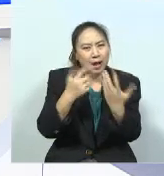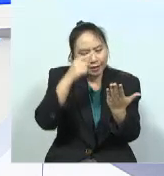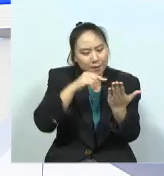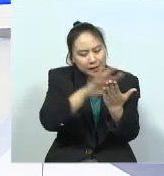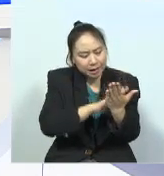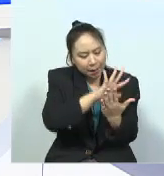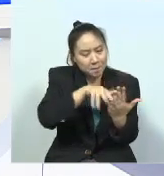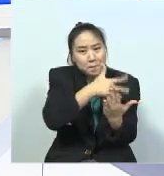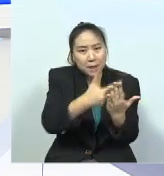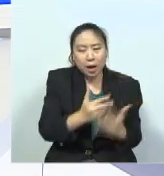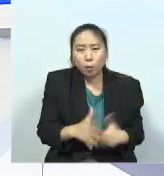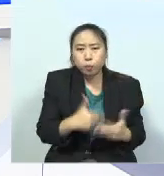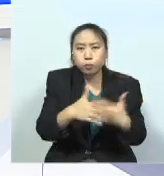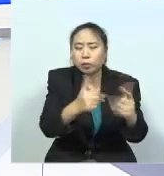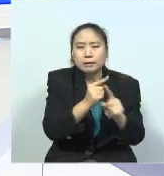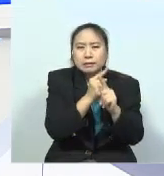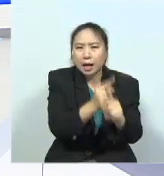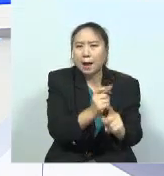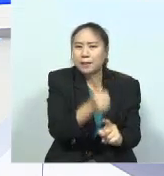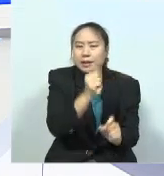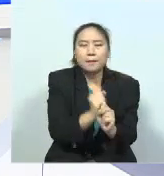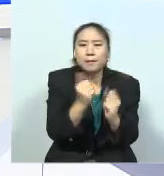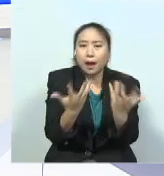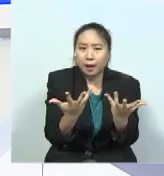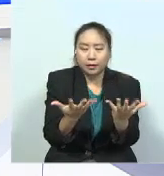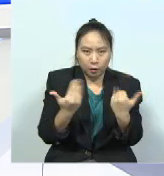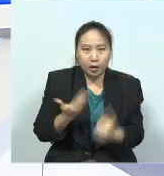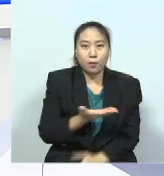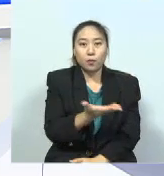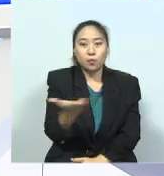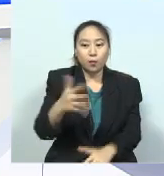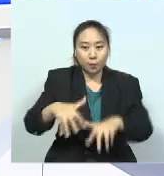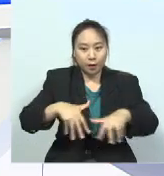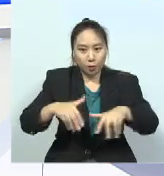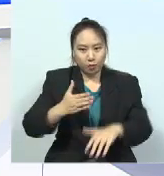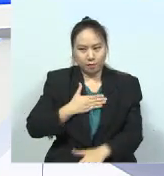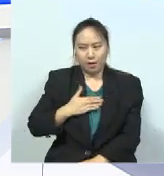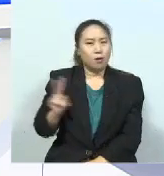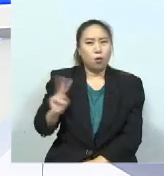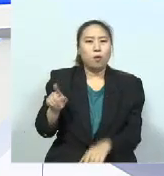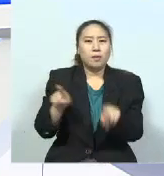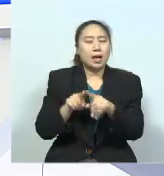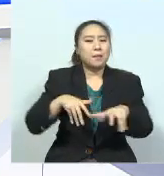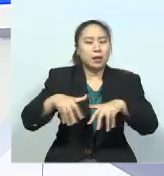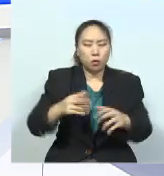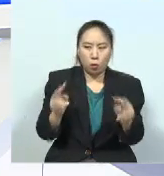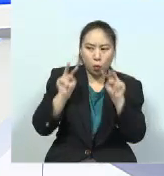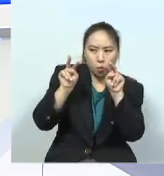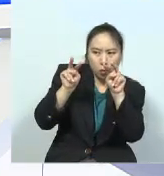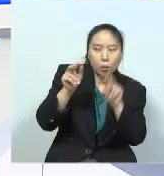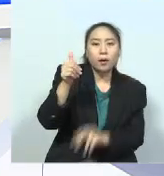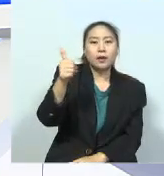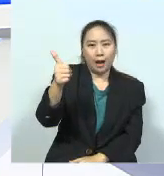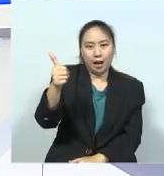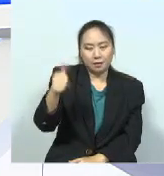าไปได้ตามแผนที่เราต้องการที่จะปฏิรูปเอาไว้ในขณะที่คุณผู้ชมหรือว่าประชาชนอย่างเราสองคนเนี่ยก็สามารถที่จะร่วมสังเกตการ